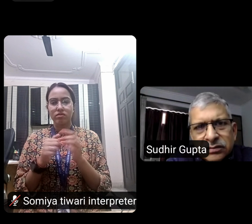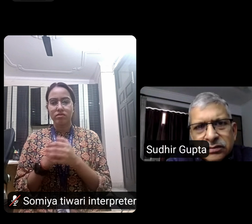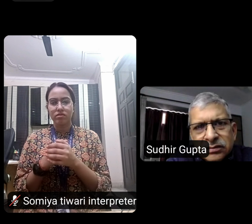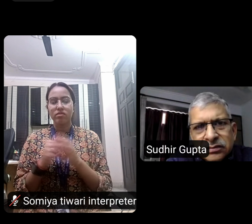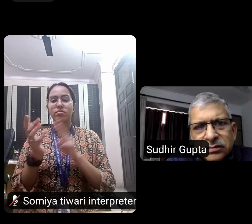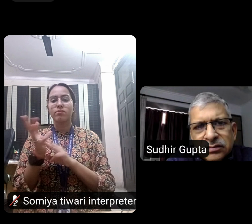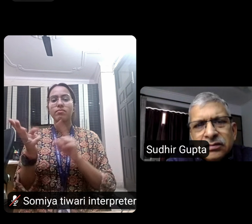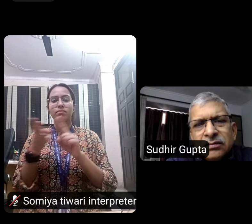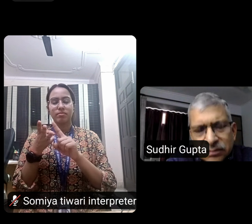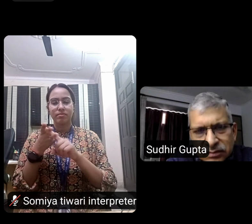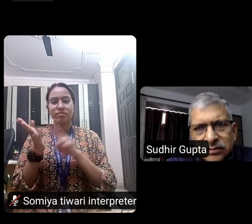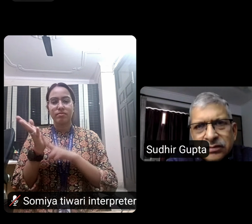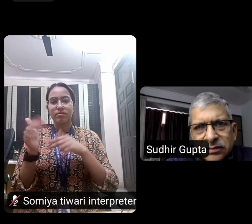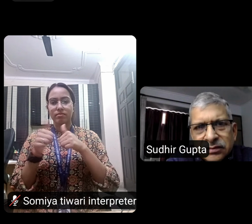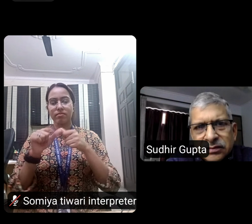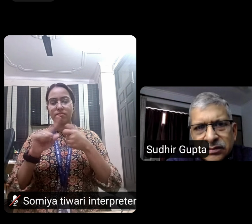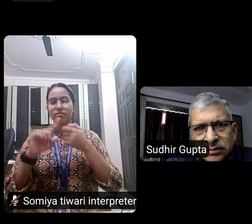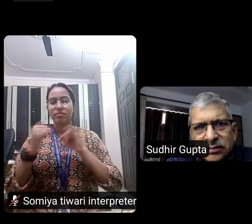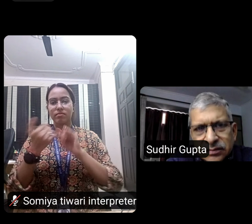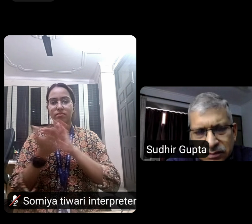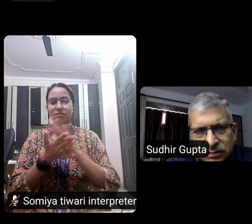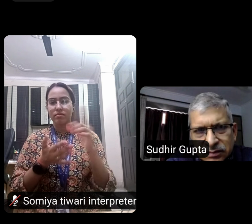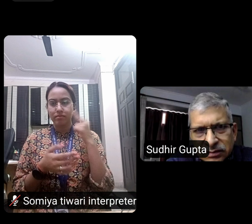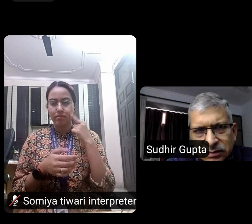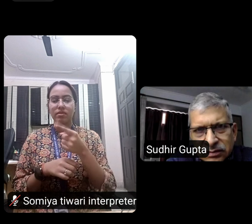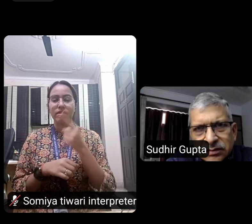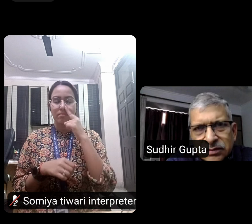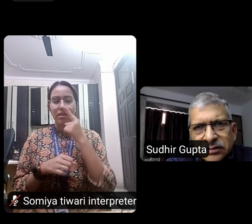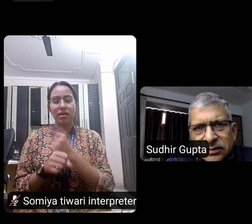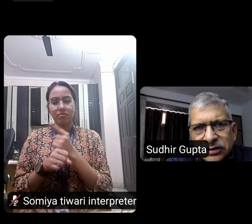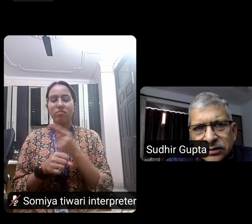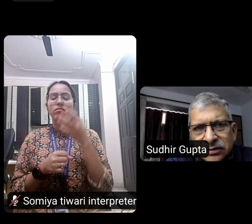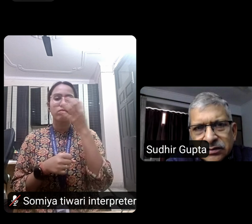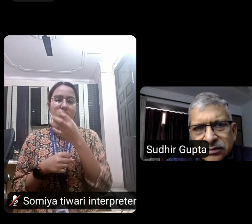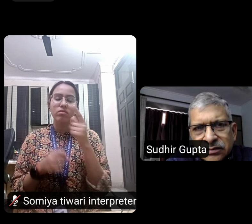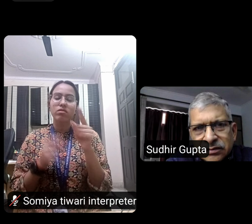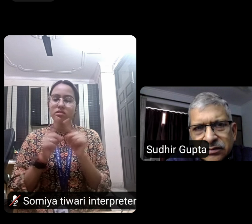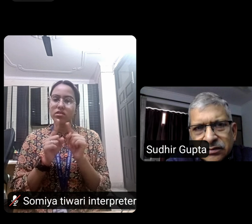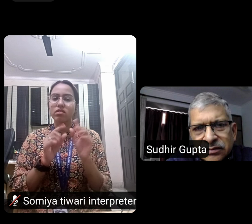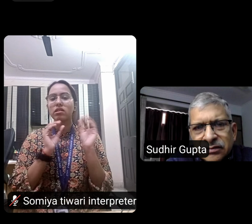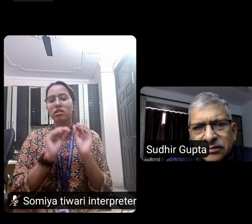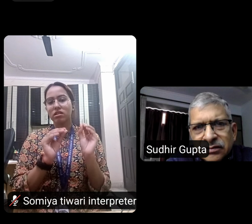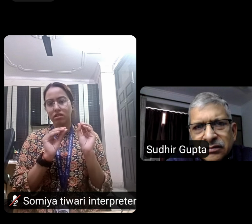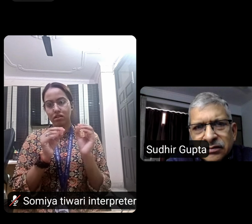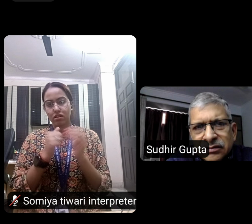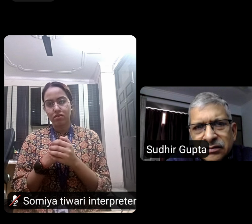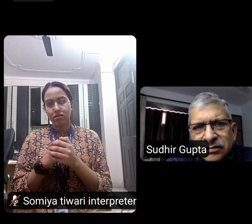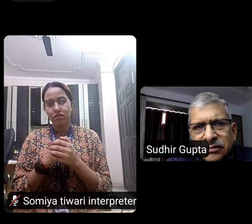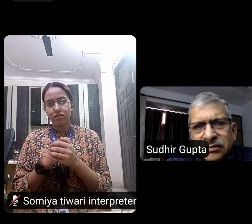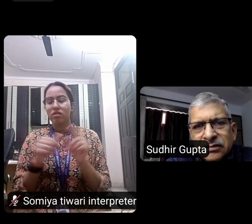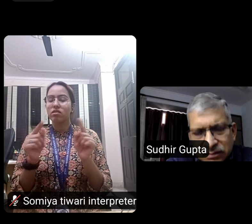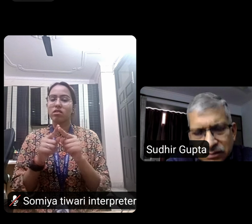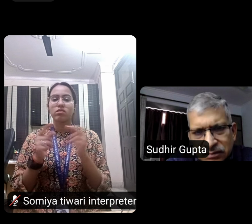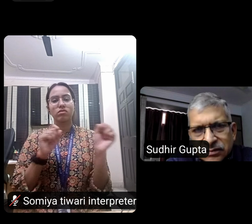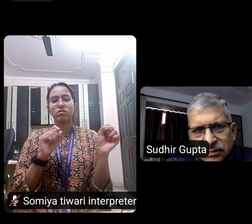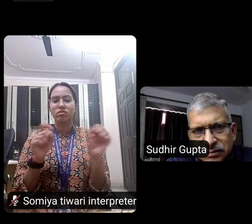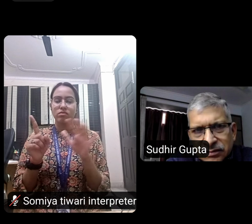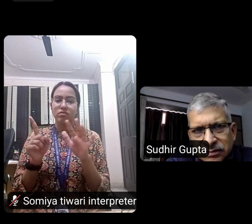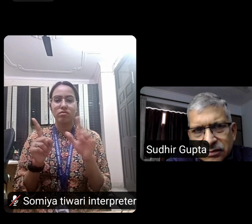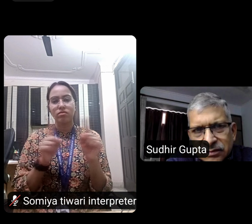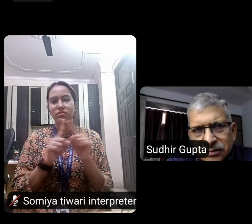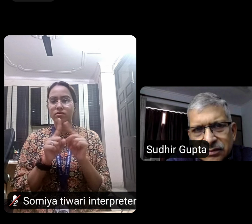मीनाक्षी यहाँ पे हुआ था हमारे मीनाक्षी में, तो इसने कम से कम 6 मंथ में ऑल ओवर कवर कर लिया था। वो